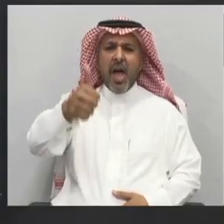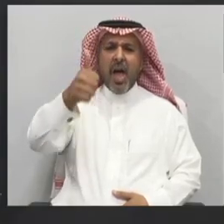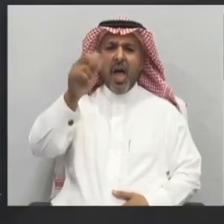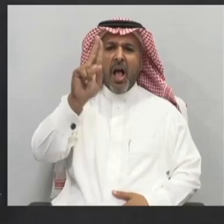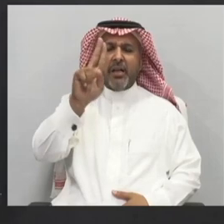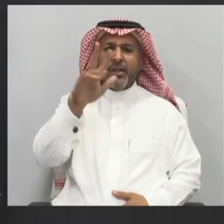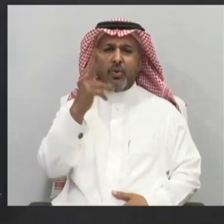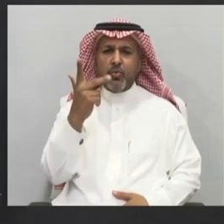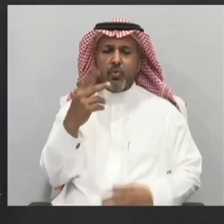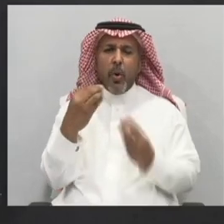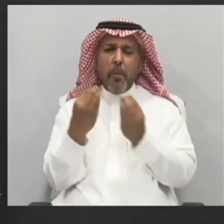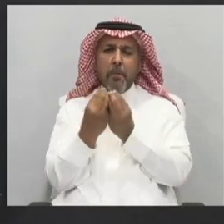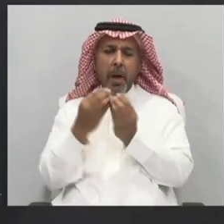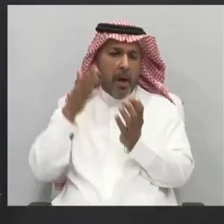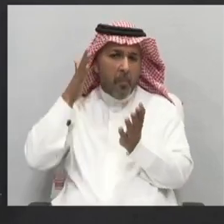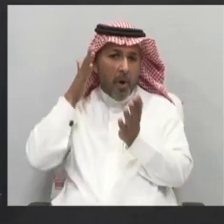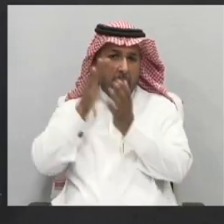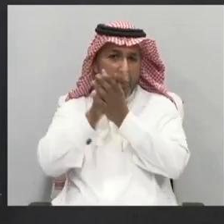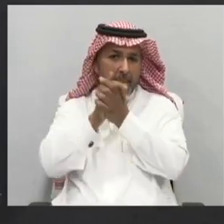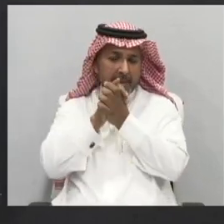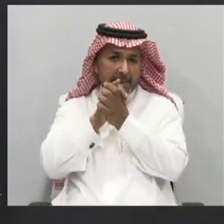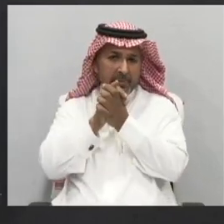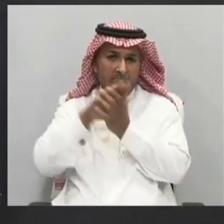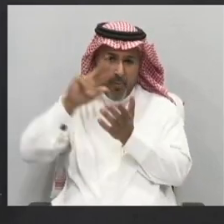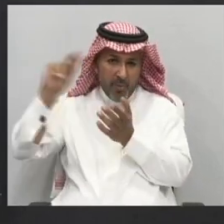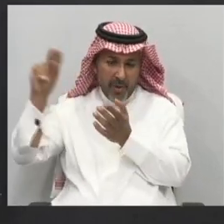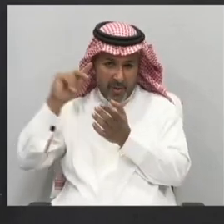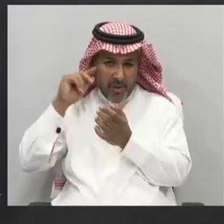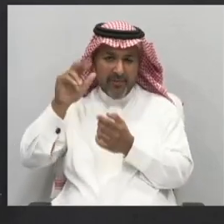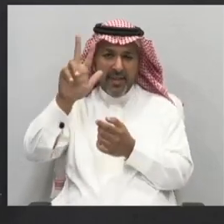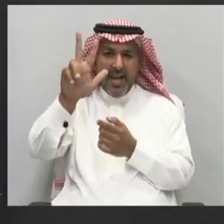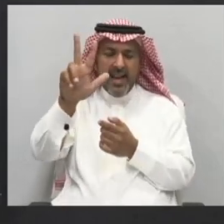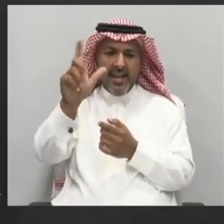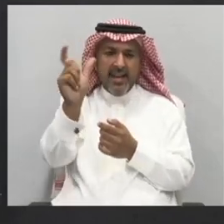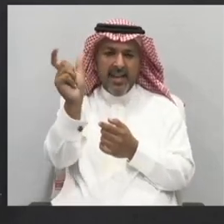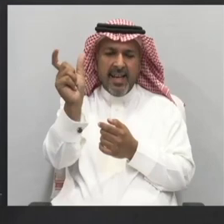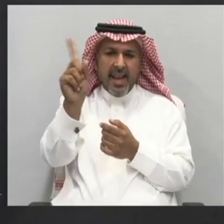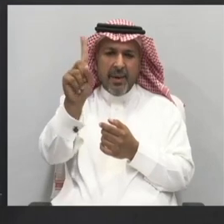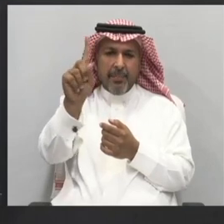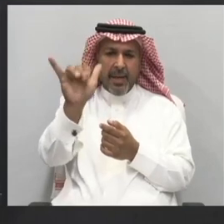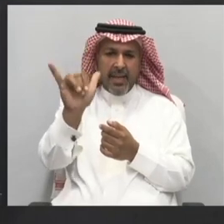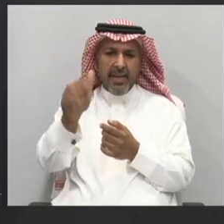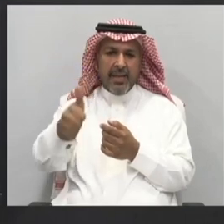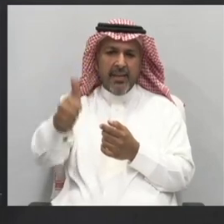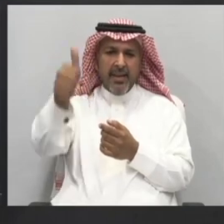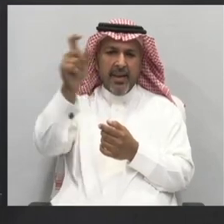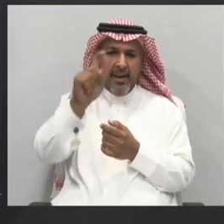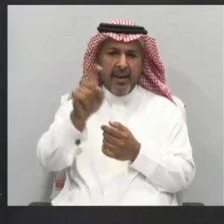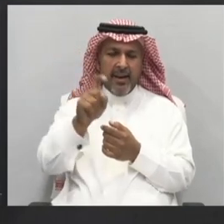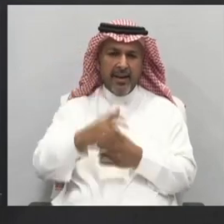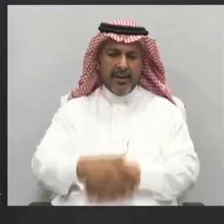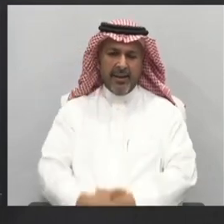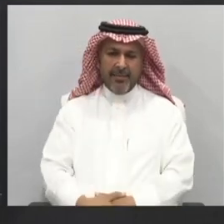والسلام داله دلاله واضحه وبرهان قاطع على وجود الله سبحانه وتعالى